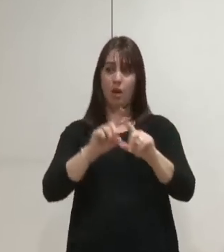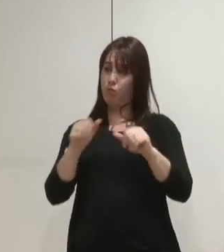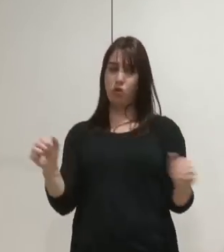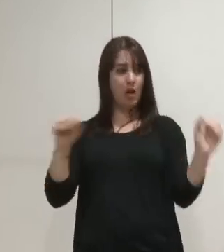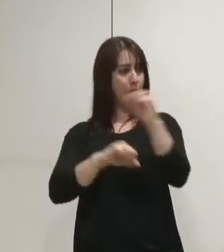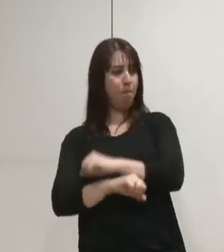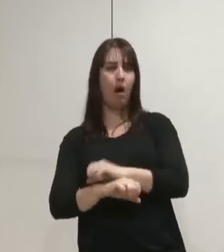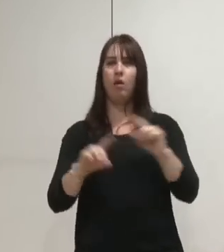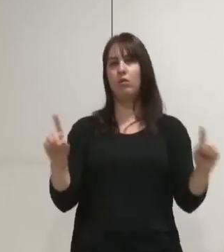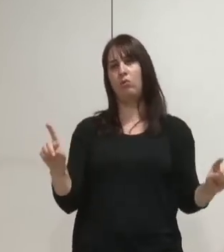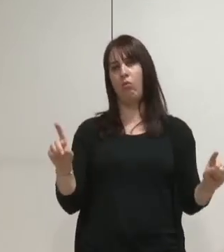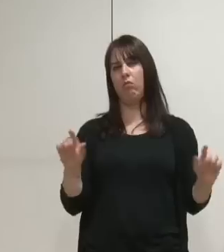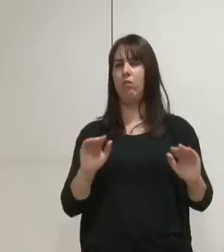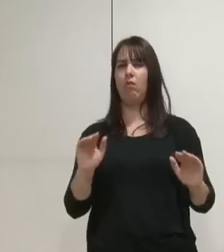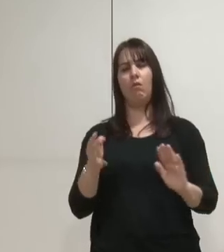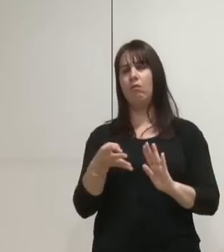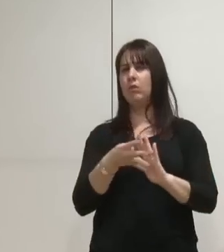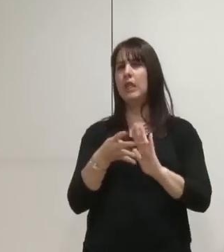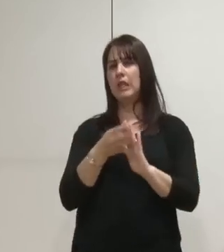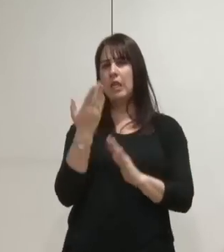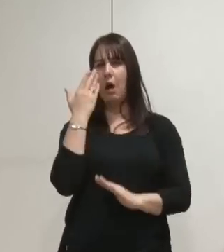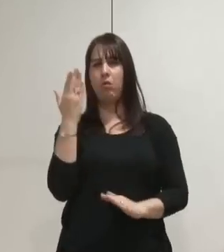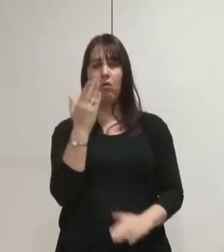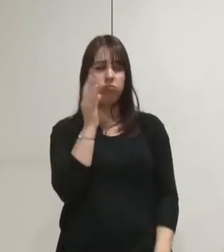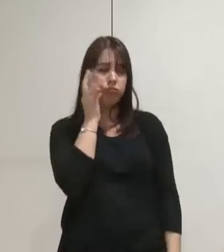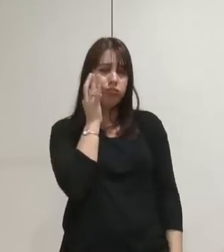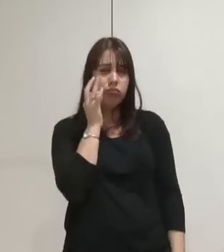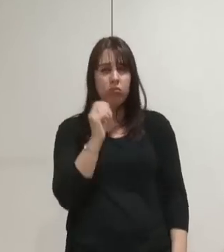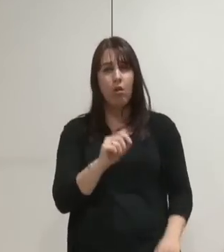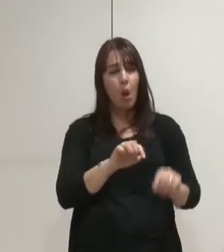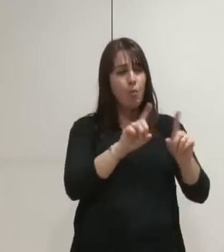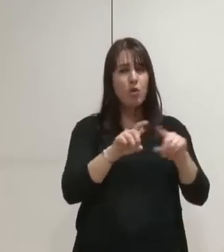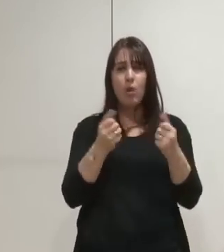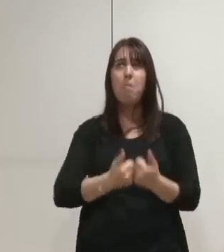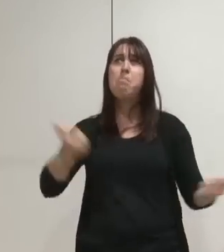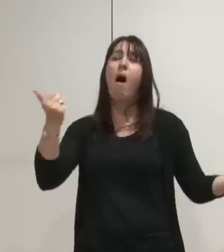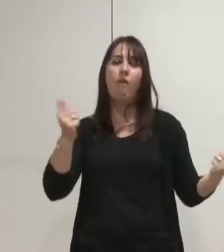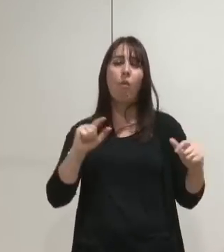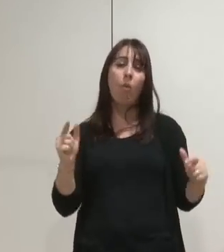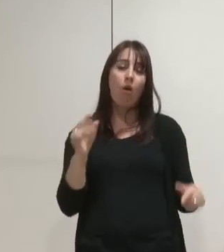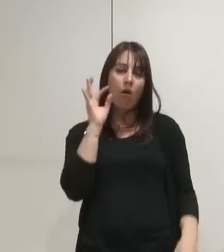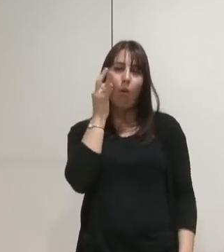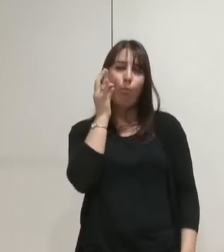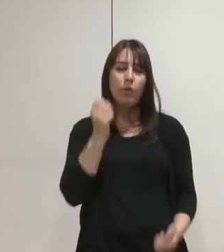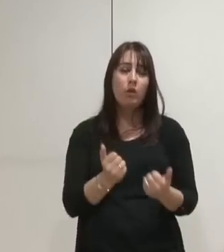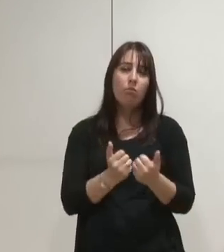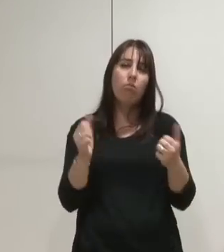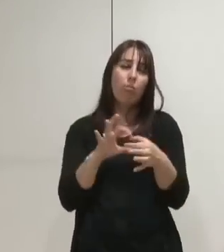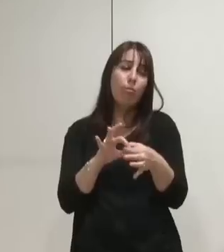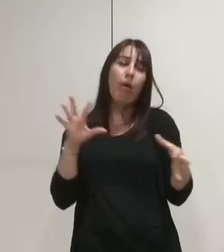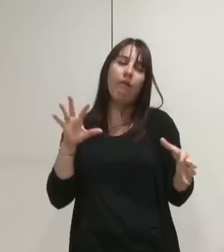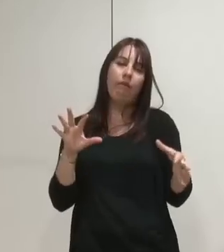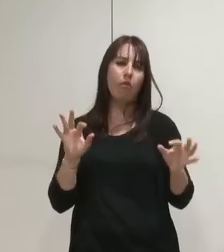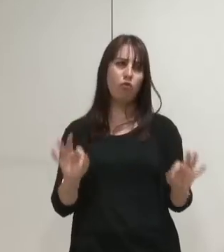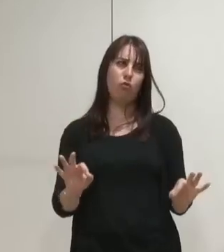d'ailleurs sur des critères vraiment très très faible financièrement par rapport en terme d'écart de prix entre entre entre les différentes